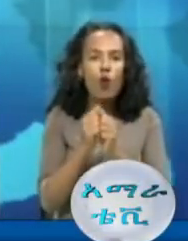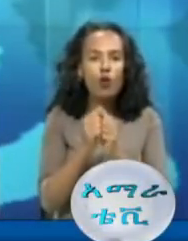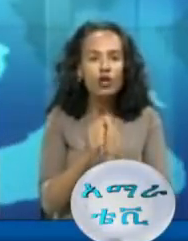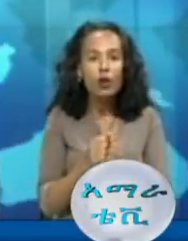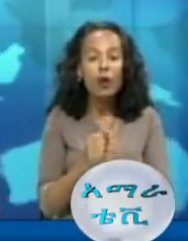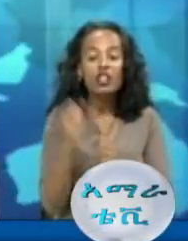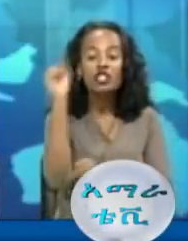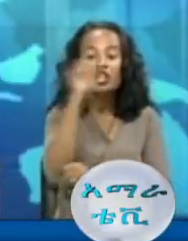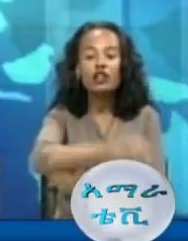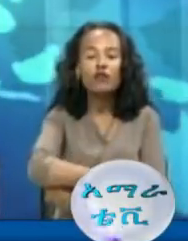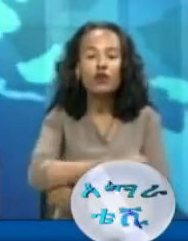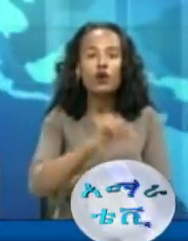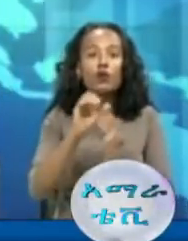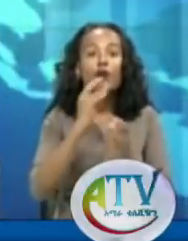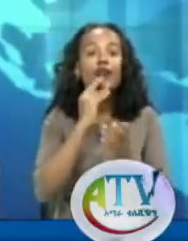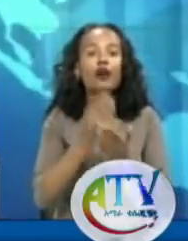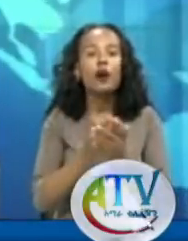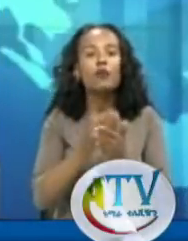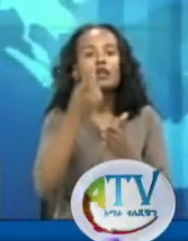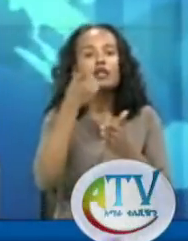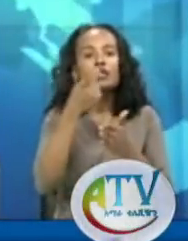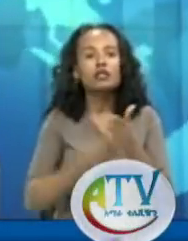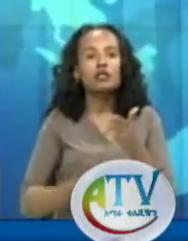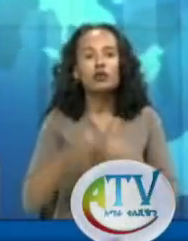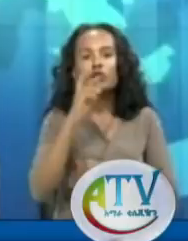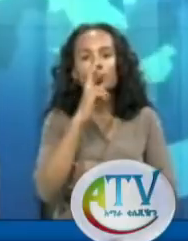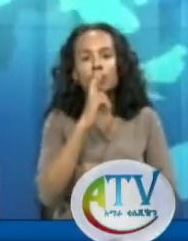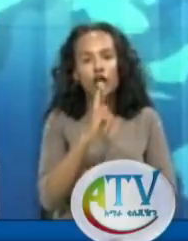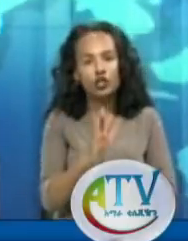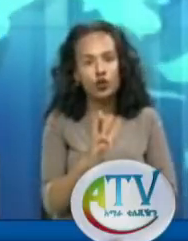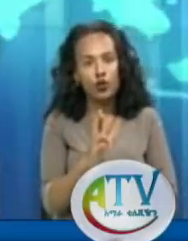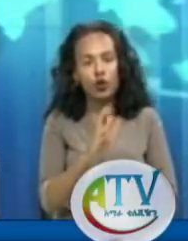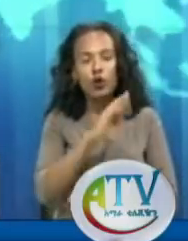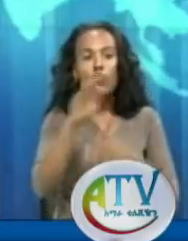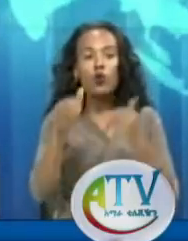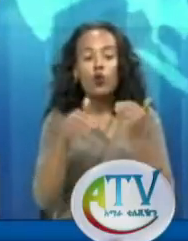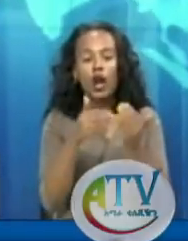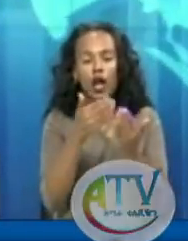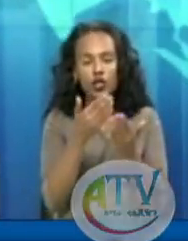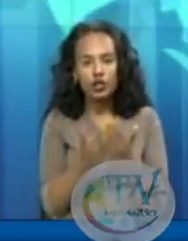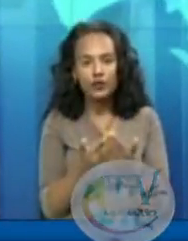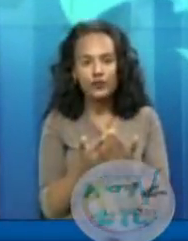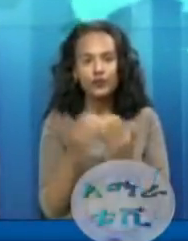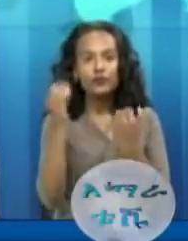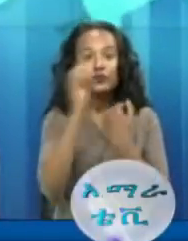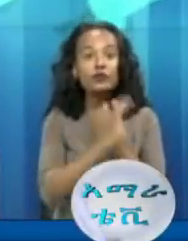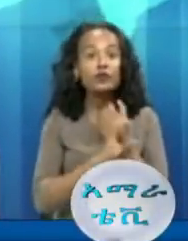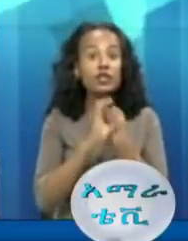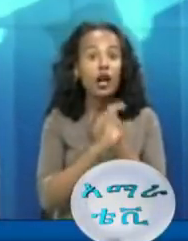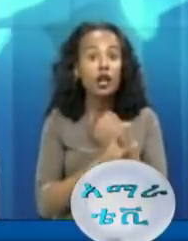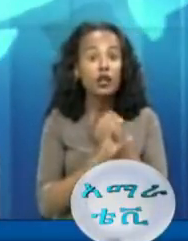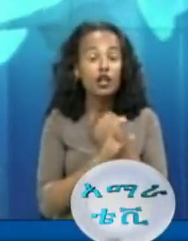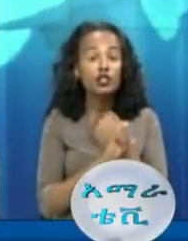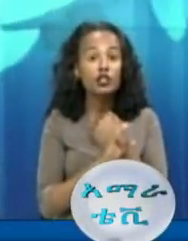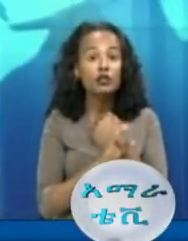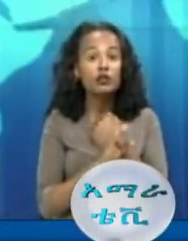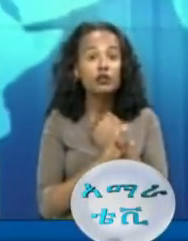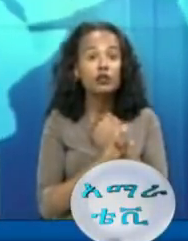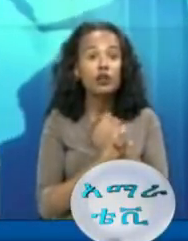የማሸነፍ መልካም እሴቶች ናቸው። ሁላችንም የሀገሪቱ